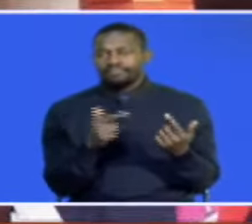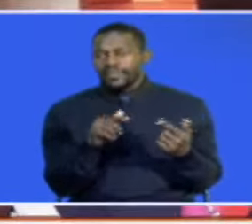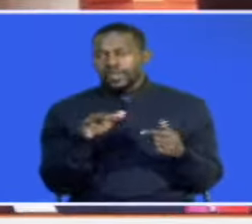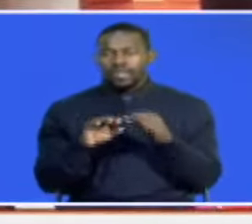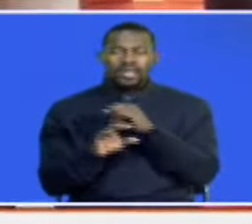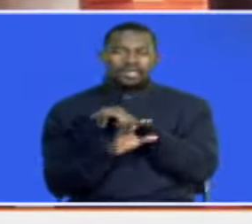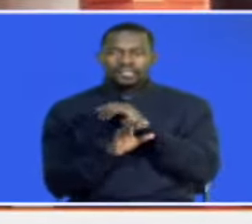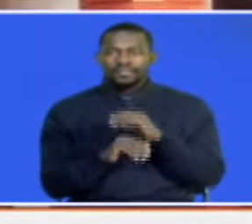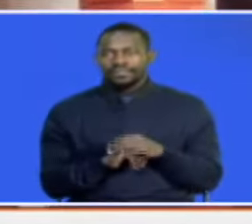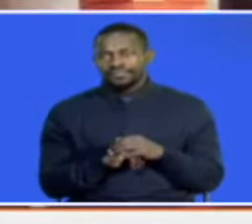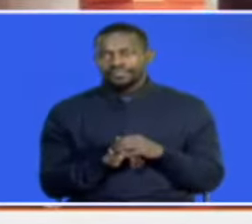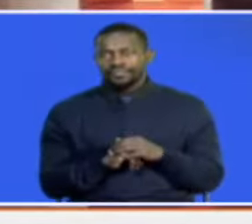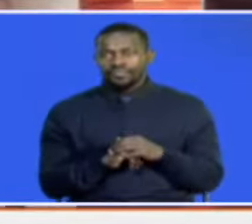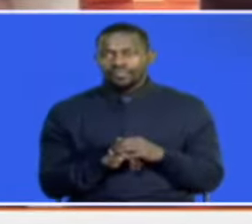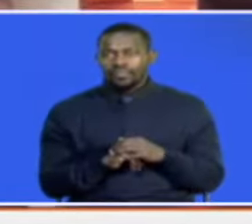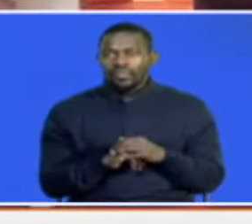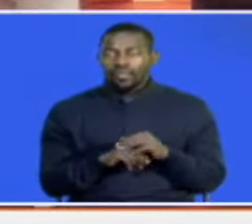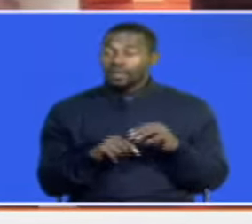Siku hii ya leo tume